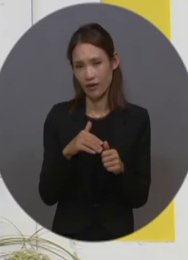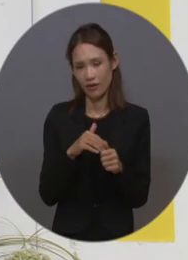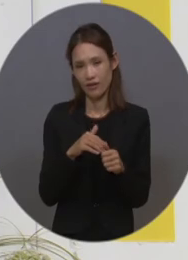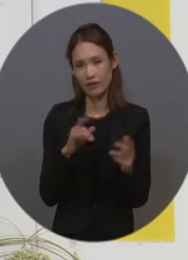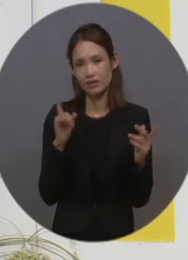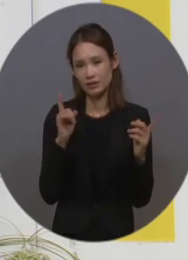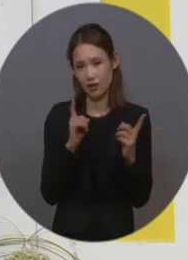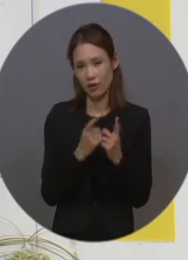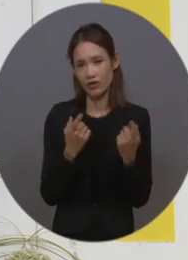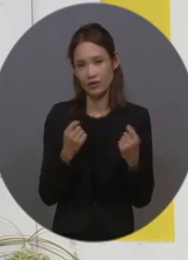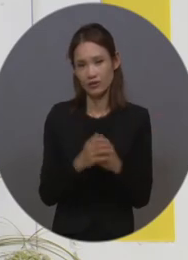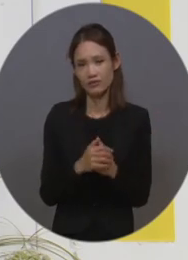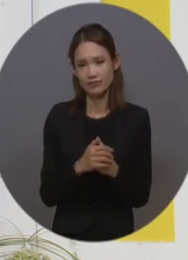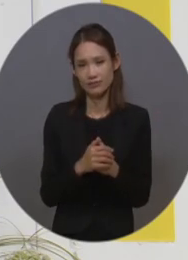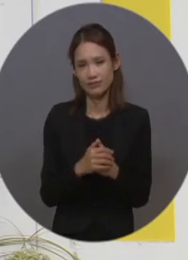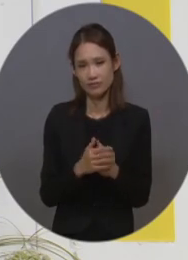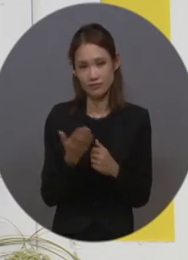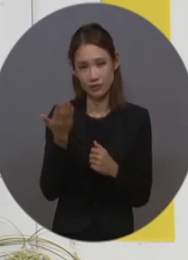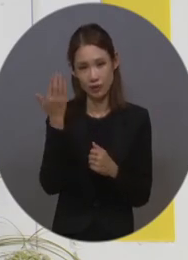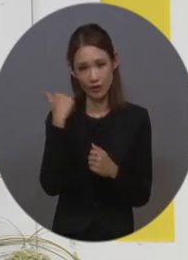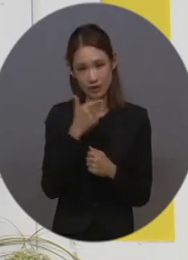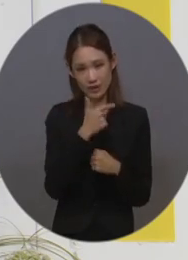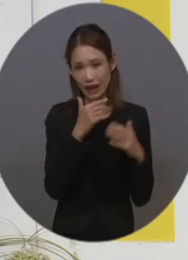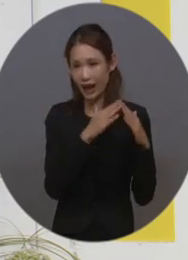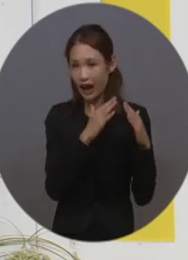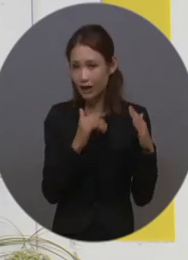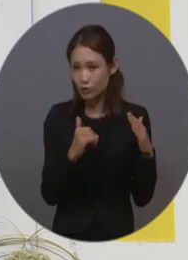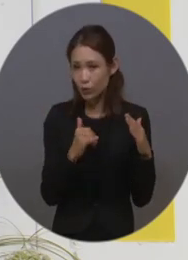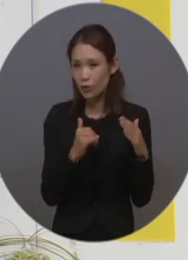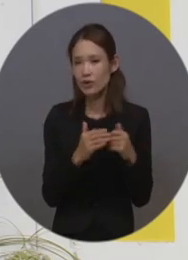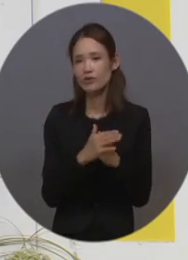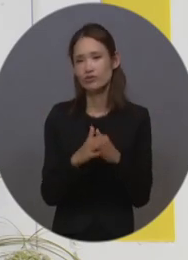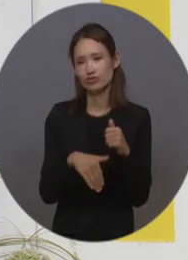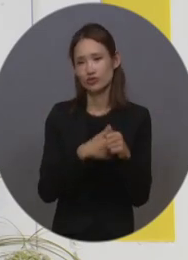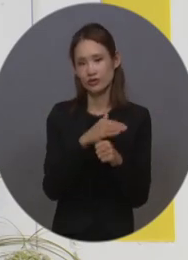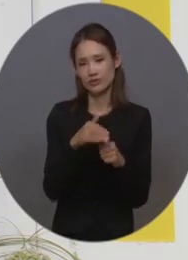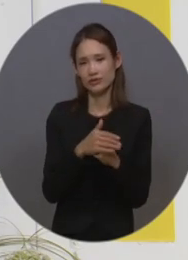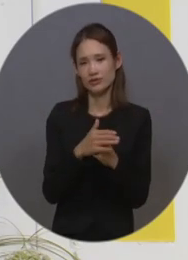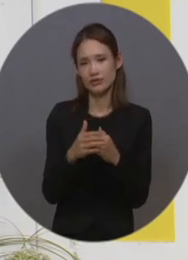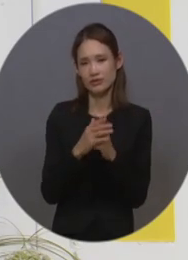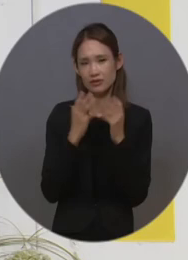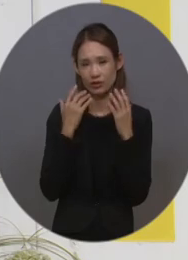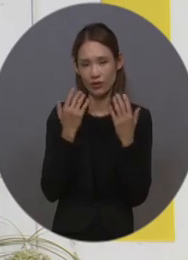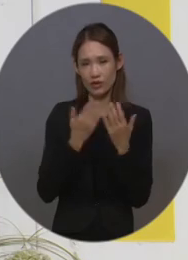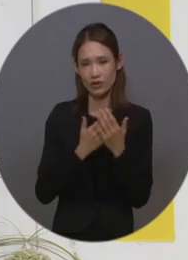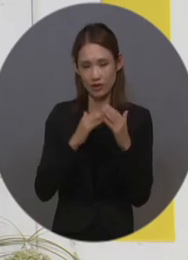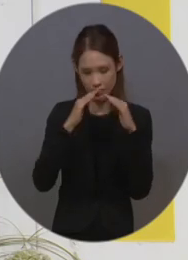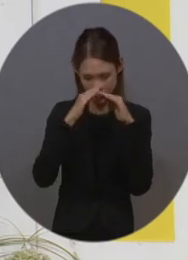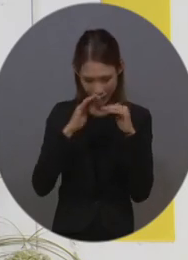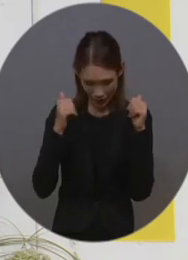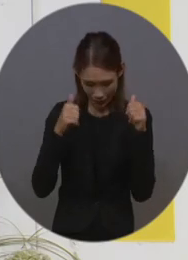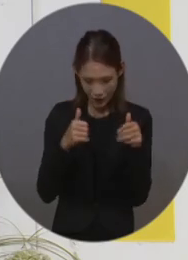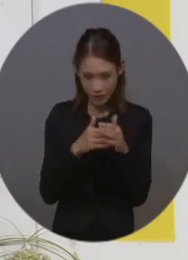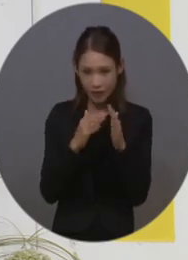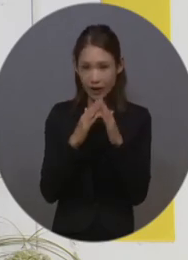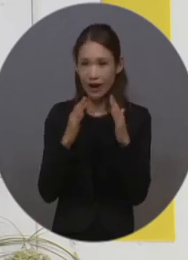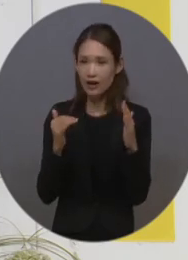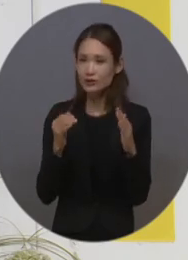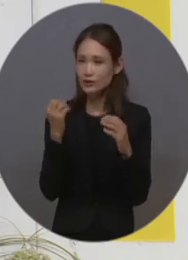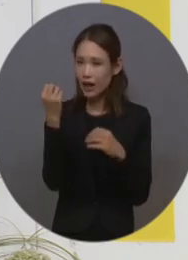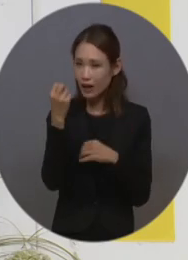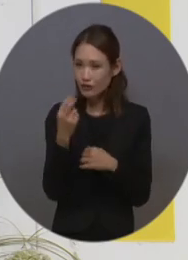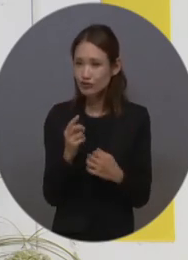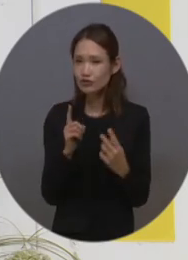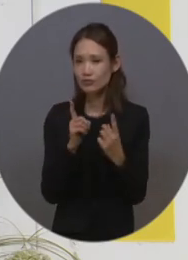환경에 처해 있는 것 같아요. 네. 과거에는 이제 대가족 제도이기 때문에 네. 아이들이 와서 세배도 하고 네. 가족들도 자주